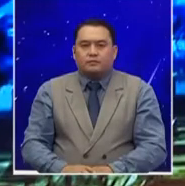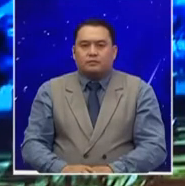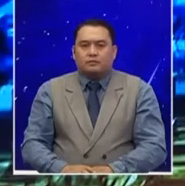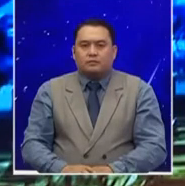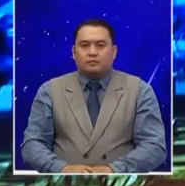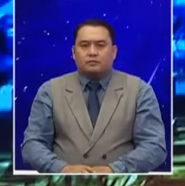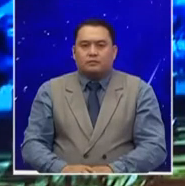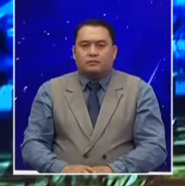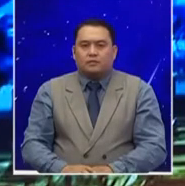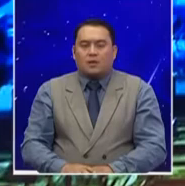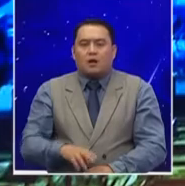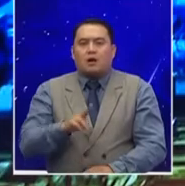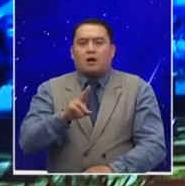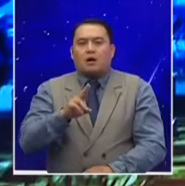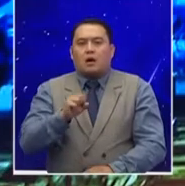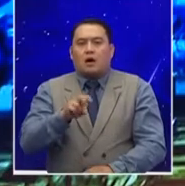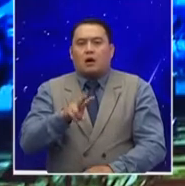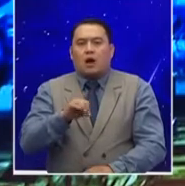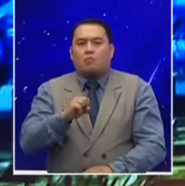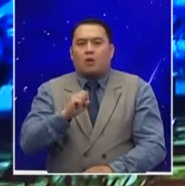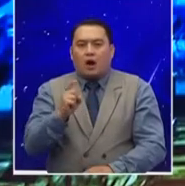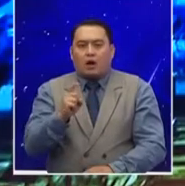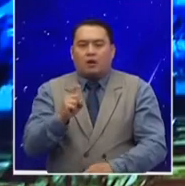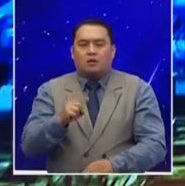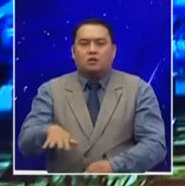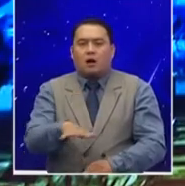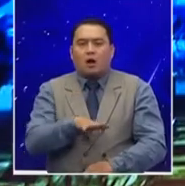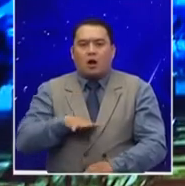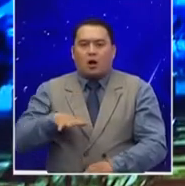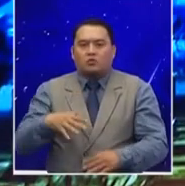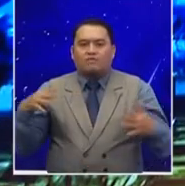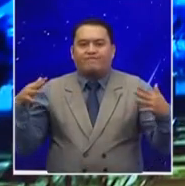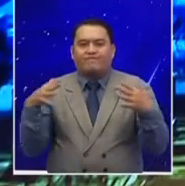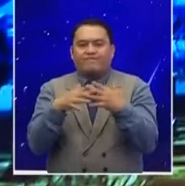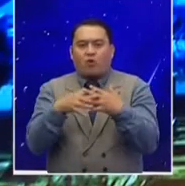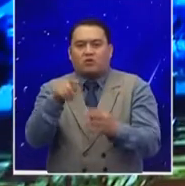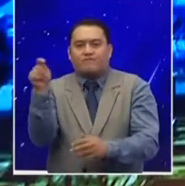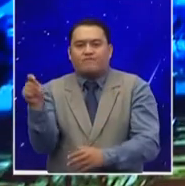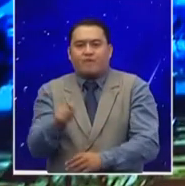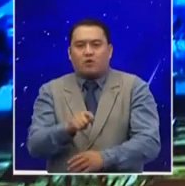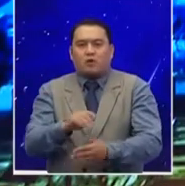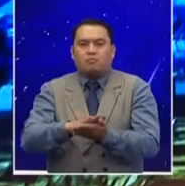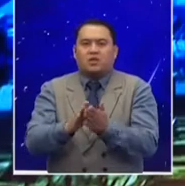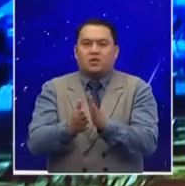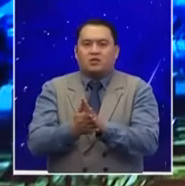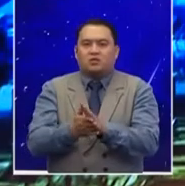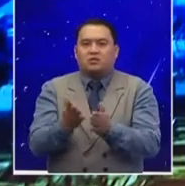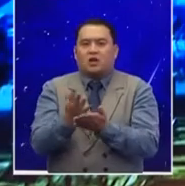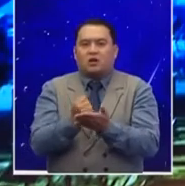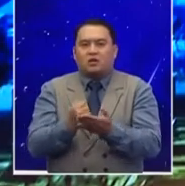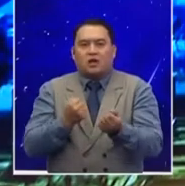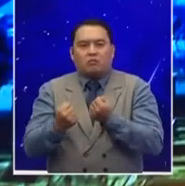Обе стороны Карабахского конфликта заявляют о том, что на всех линиях фронта, несмотря на объявление перемирия,